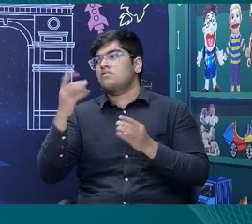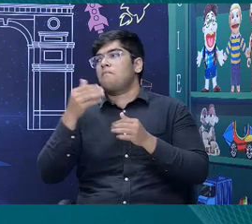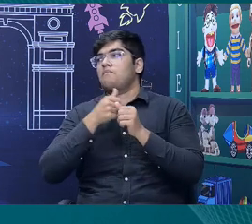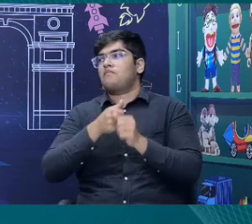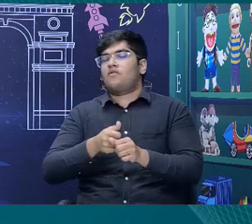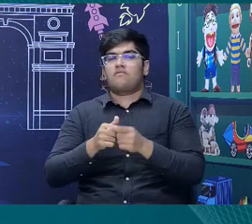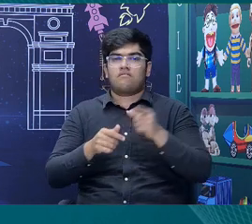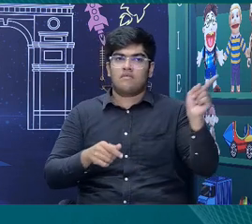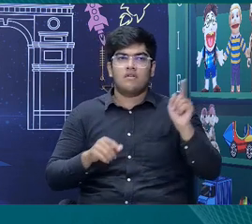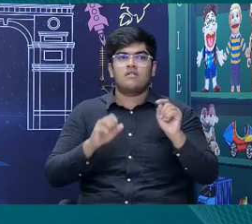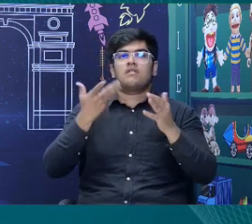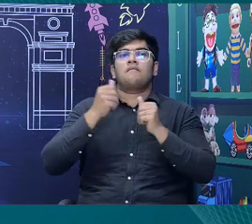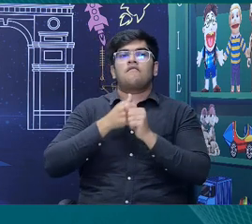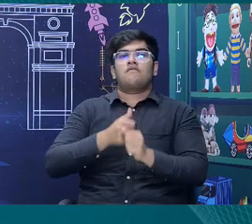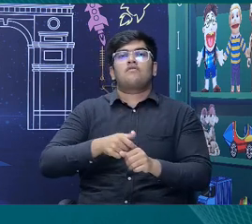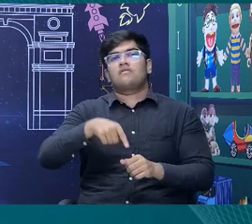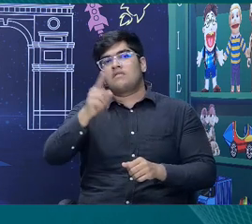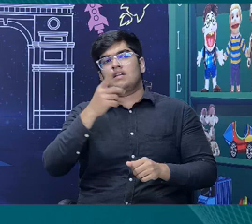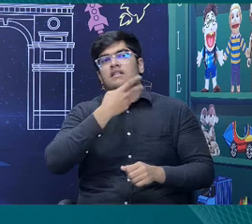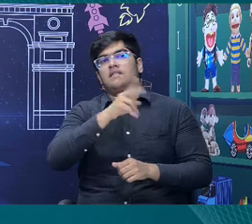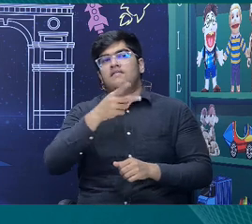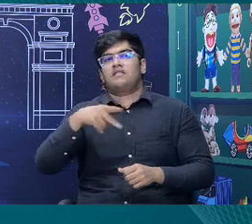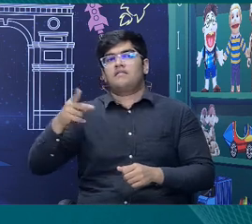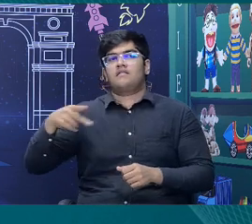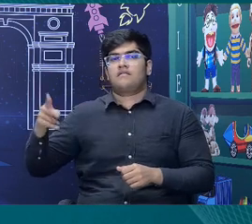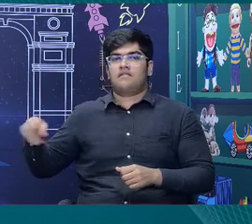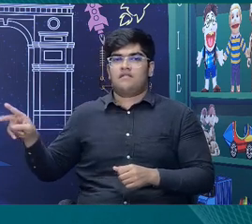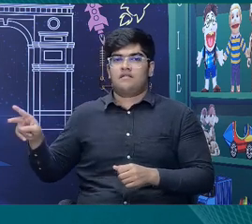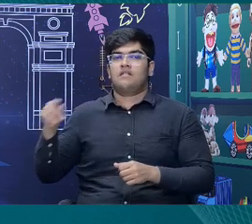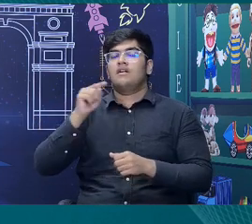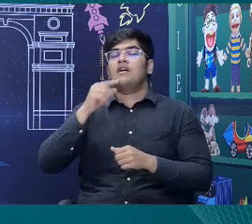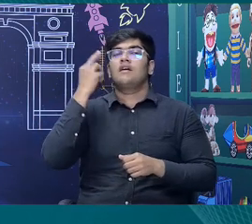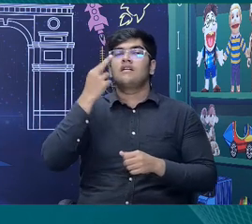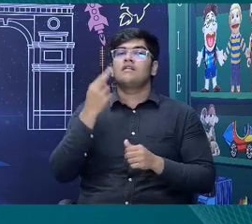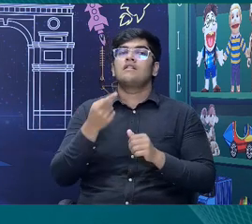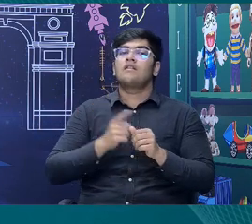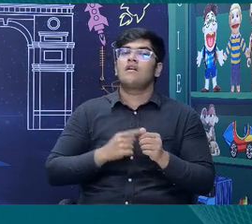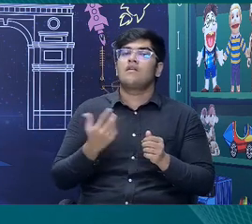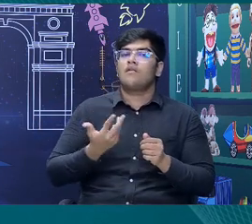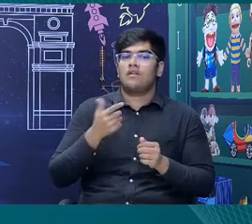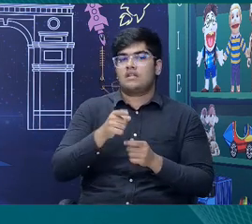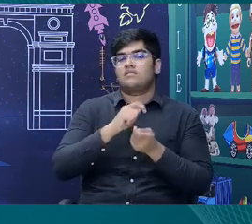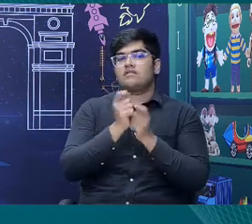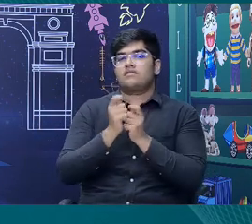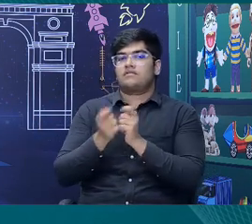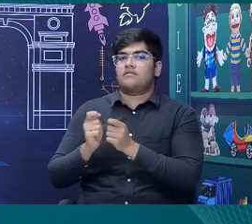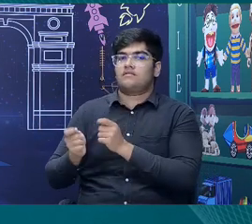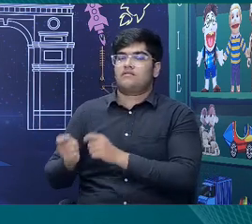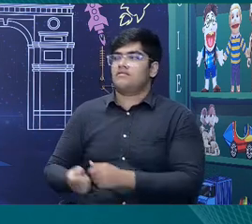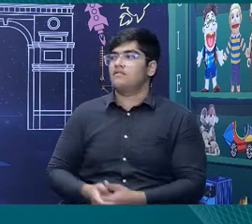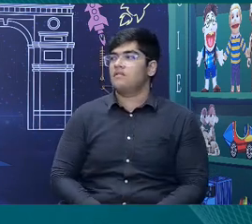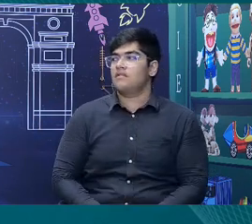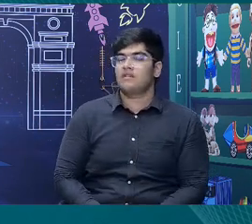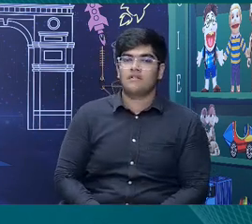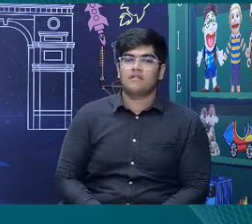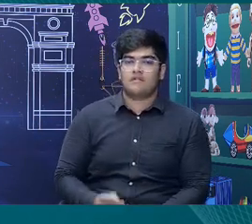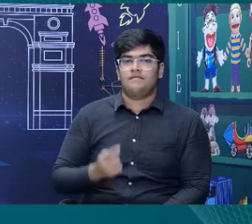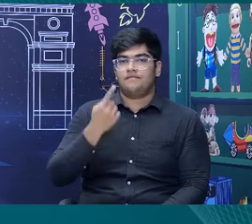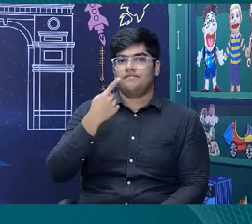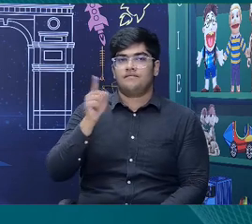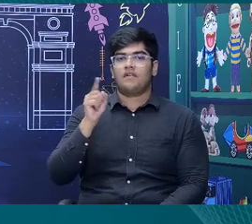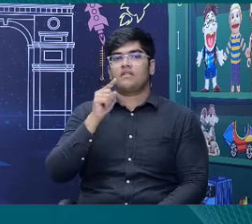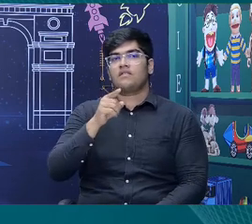है वैसे ही थेरेपी पर्सन टू पर्सन और रीजन क्या है उसके कारण वो चेंज हो जाती राइट तो जैसे कि हमने